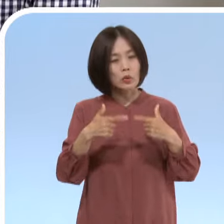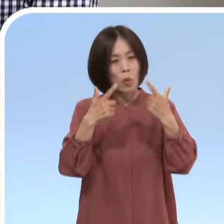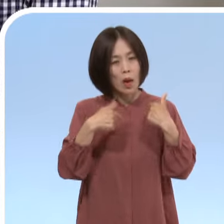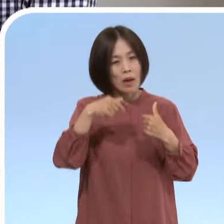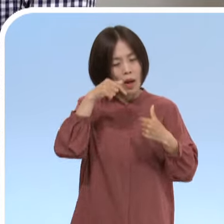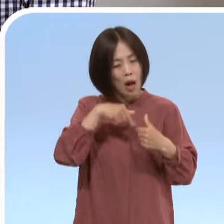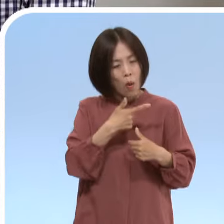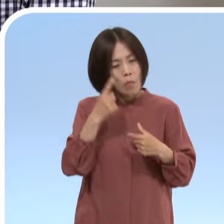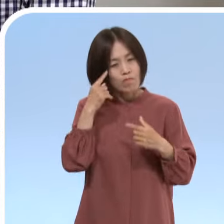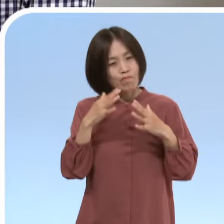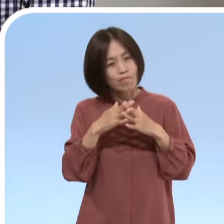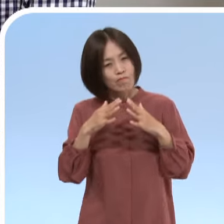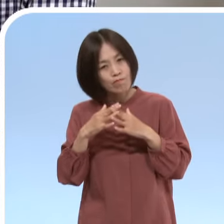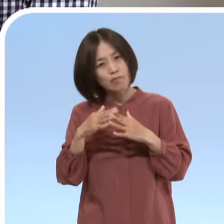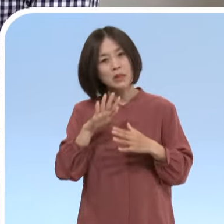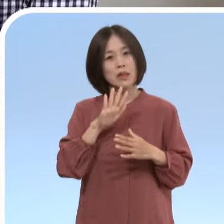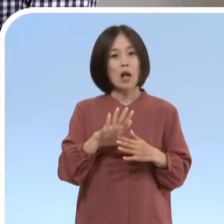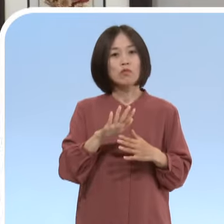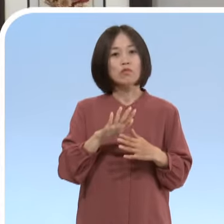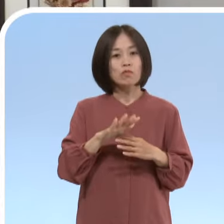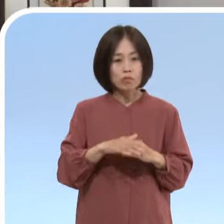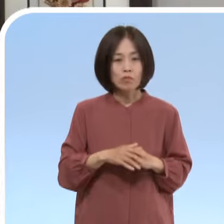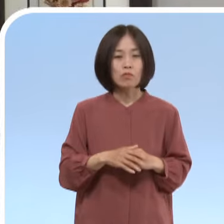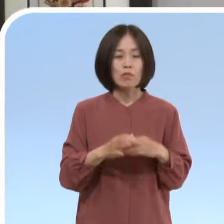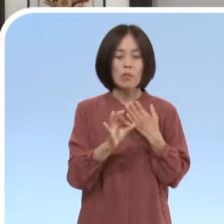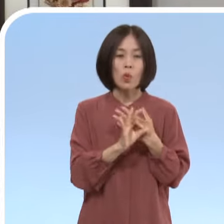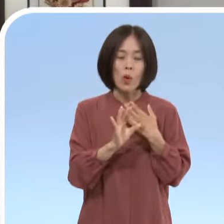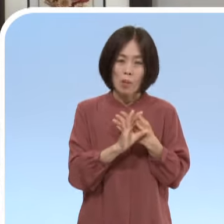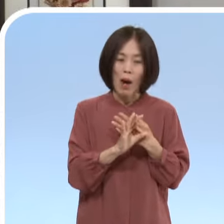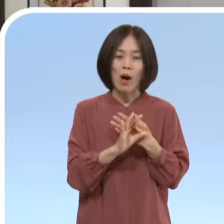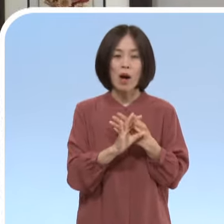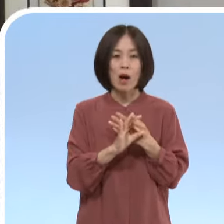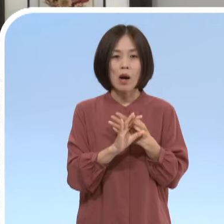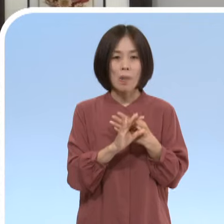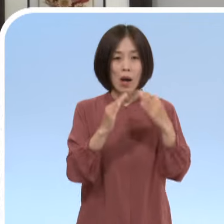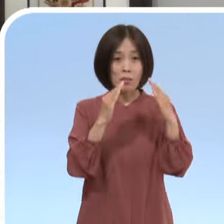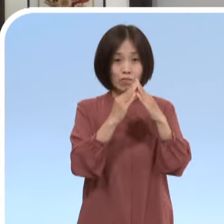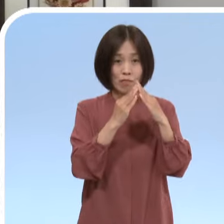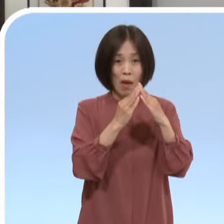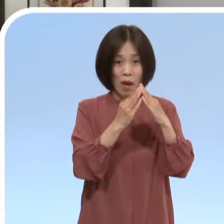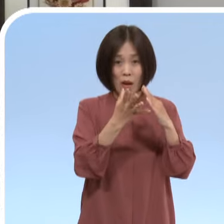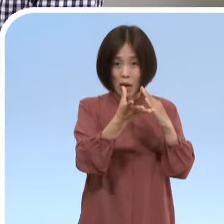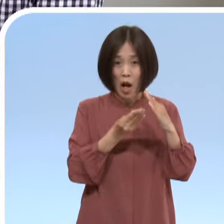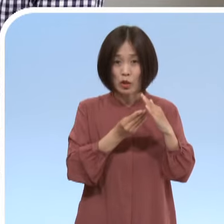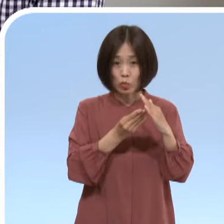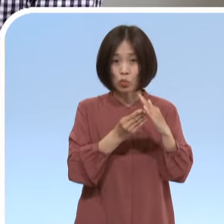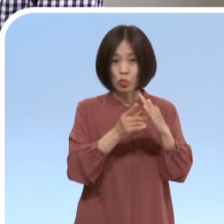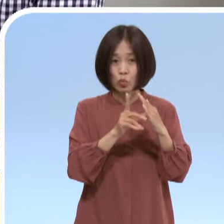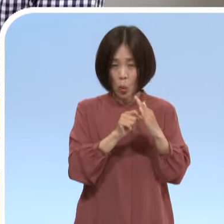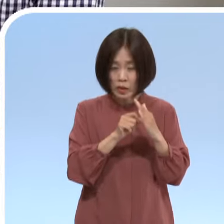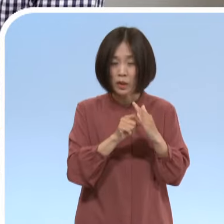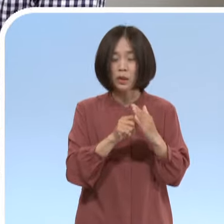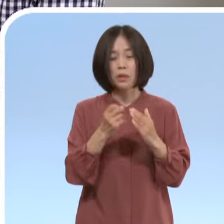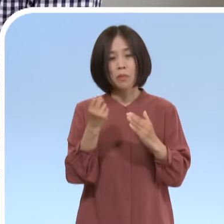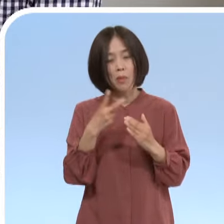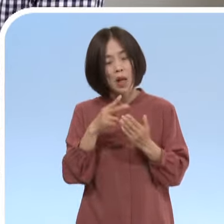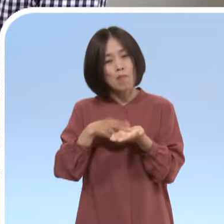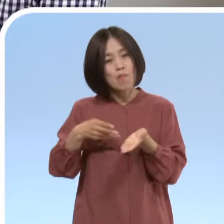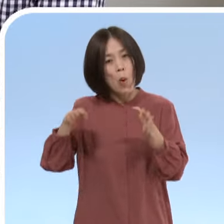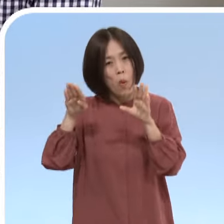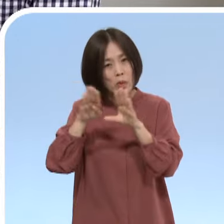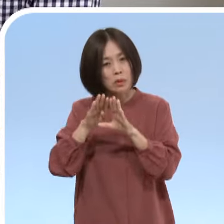日常生活の中でいろんな困りごとを抱えていらっしゃいます。例えばですね、賃貸住宅への入居の際であるとか、